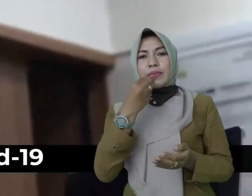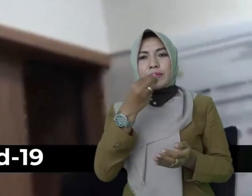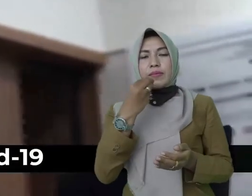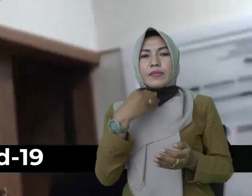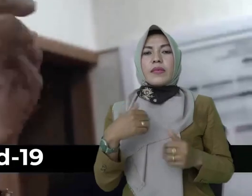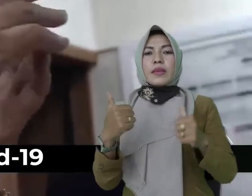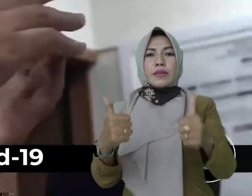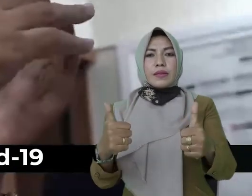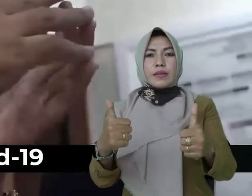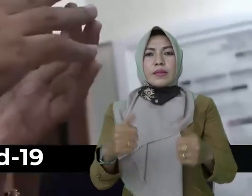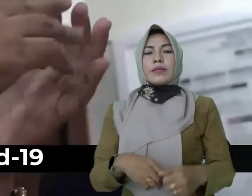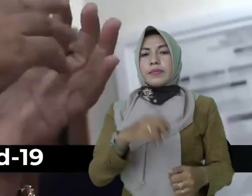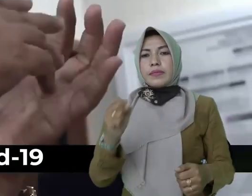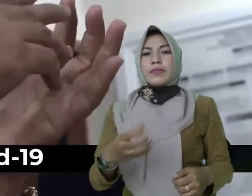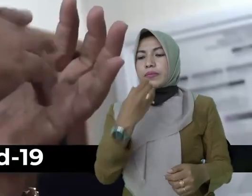istirahat aja, makan